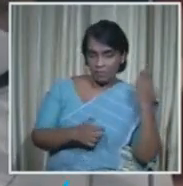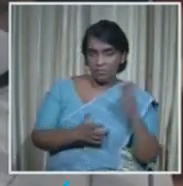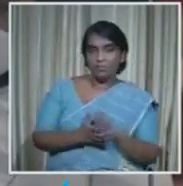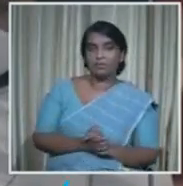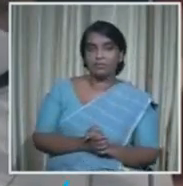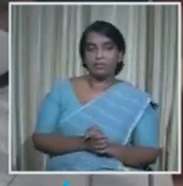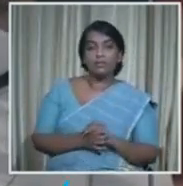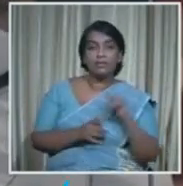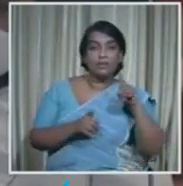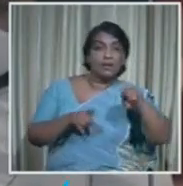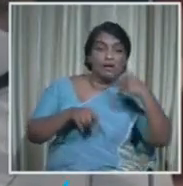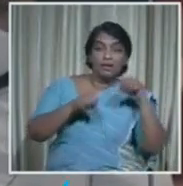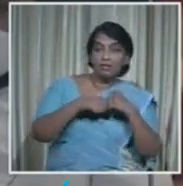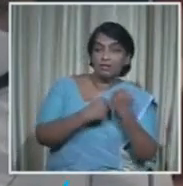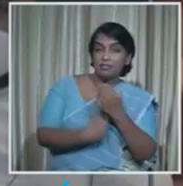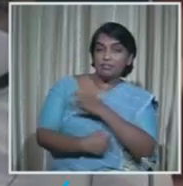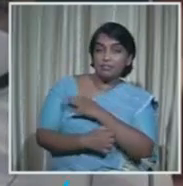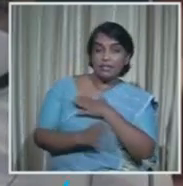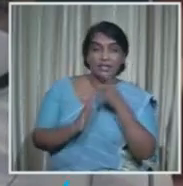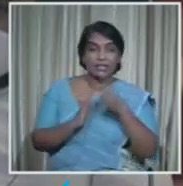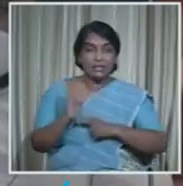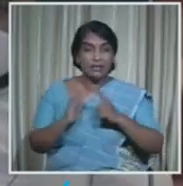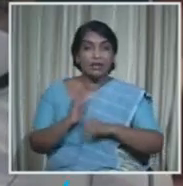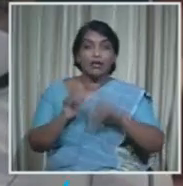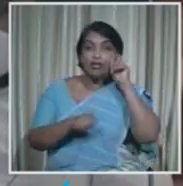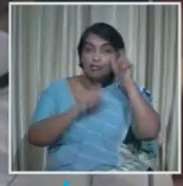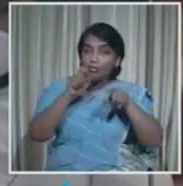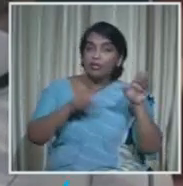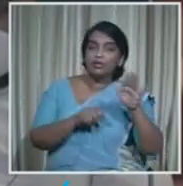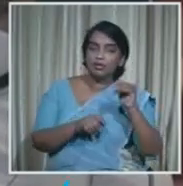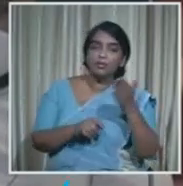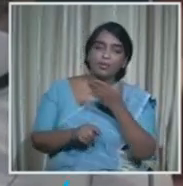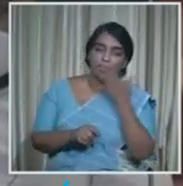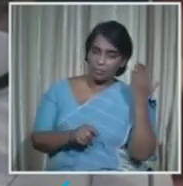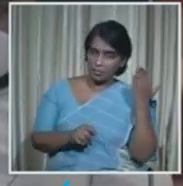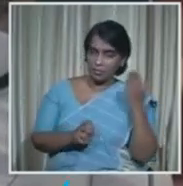පෙරටු ගාමියකේ වෛරයේ කුහකත්වයේ තියෙන පිරිස් වෙන්න පුළුවන්.